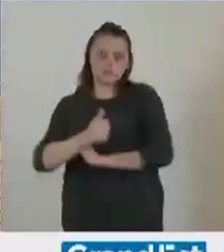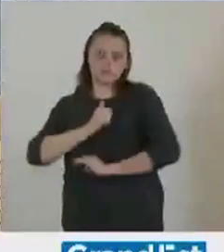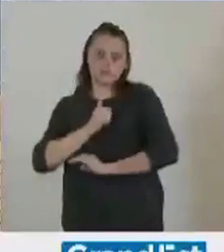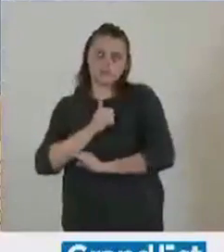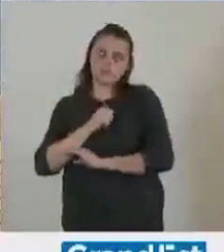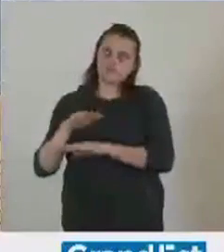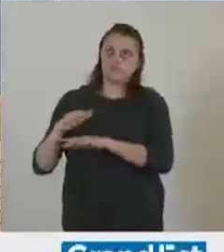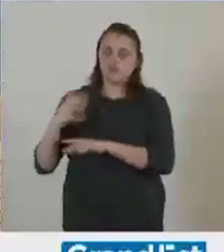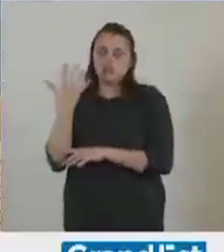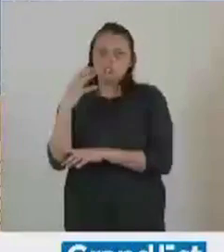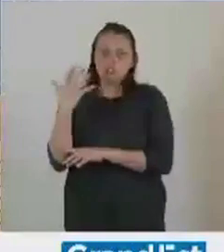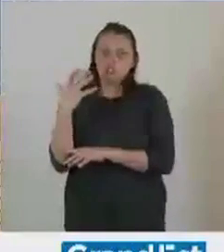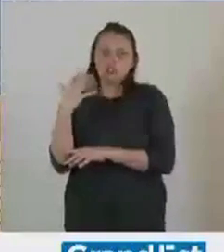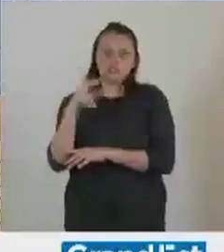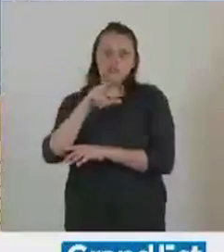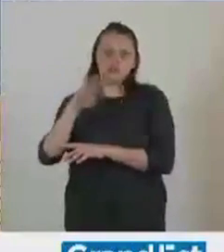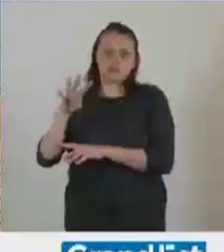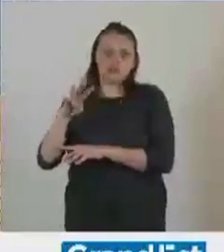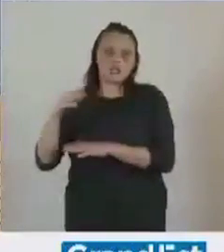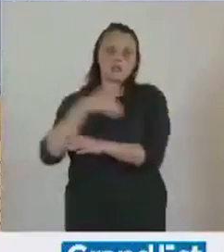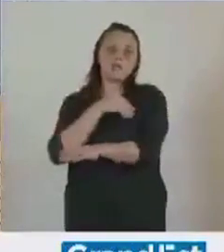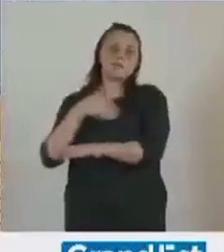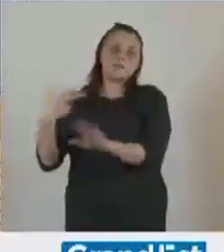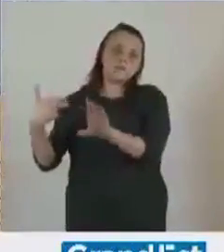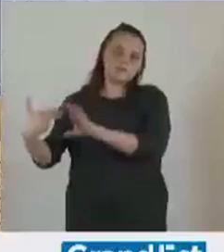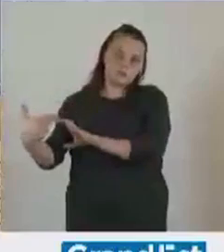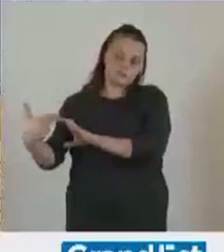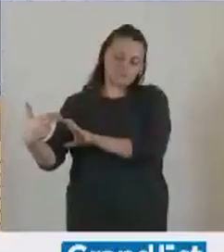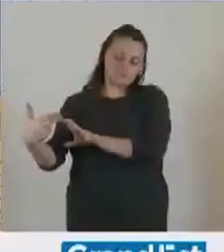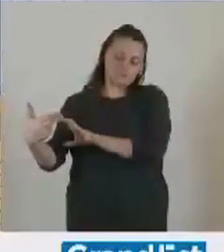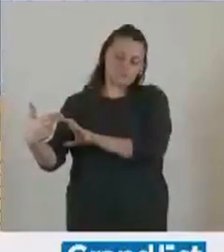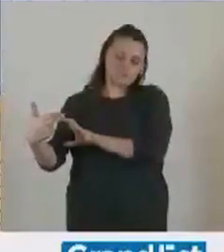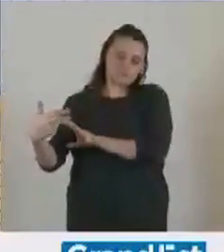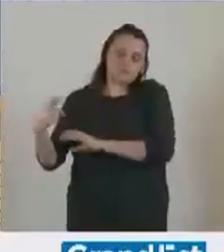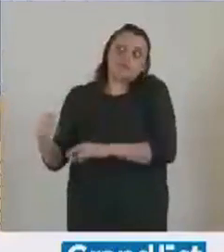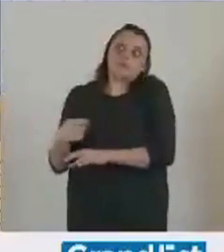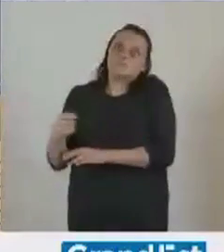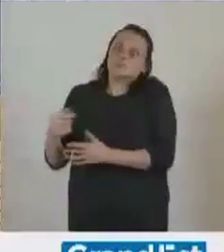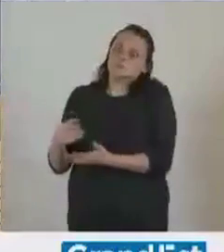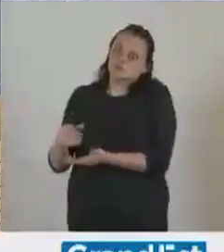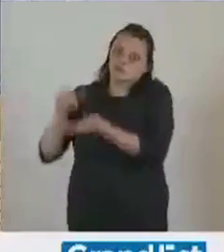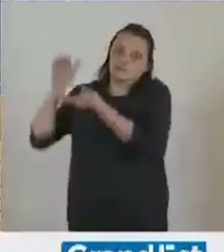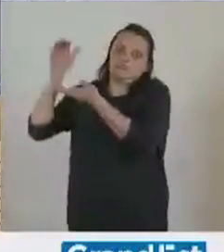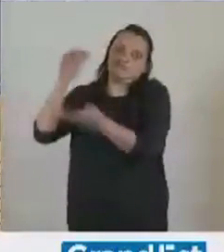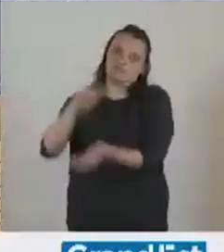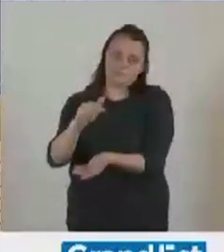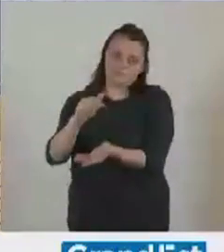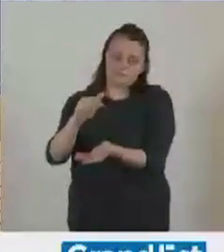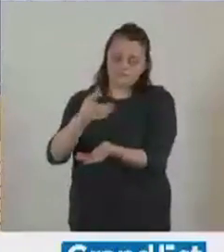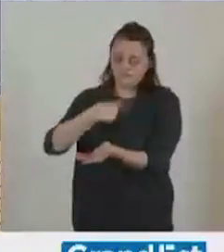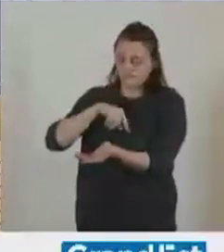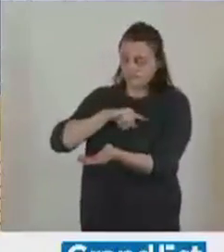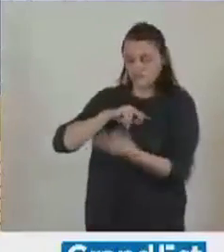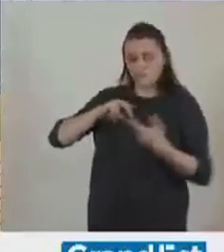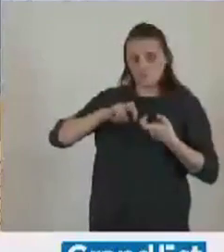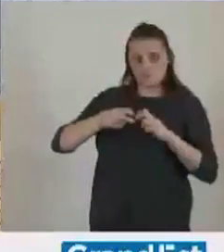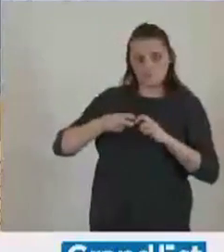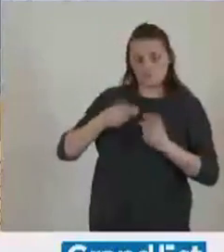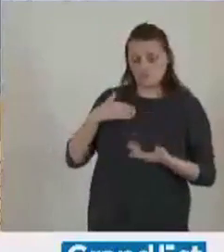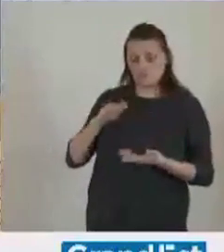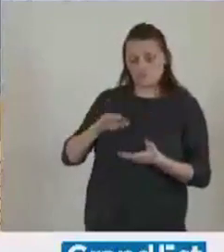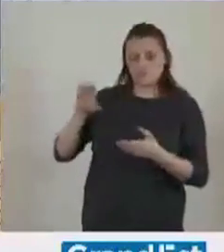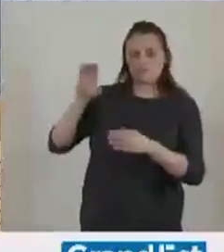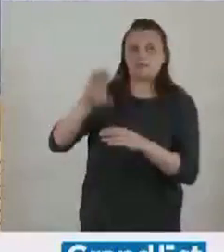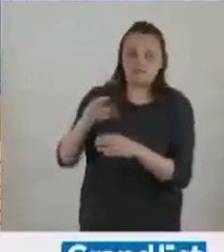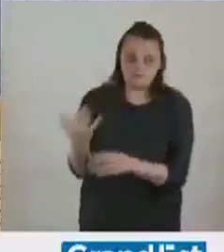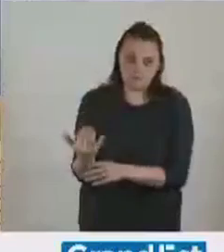millions d'euros, ce qui représente évidemment un apport considérable que les collectivités n'auront donc pas à